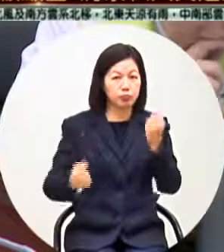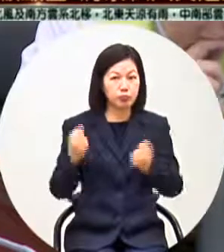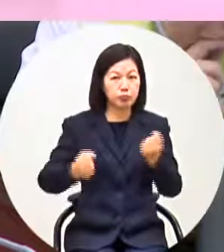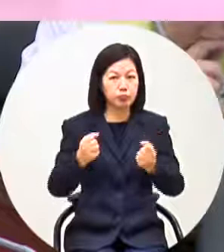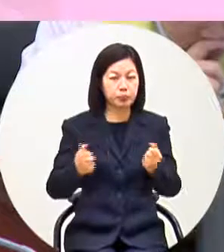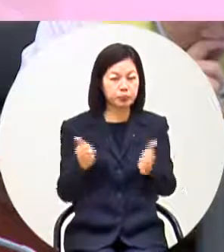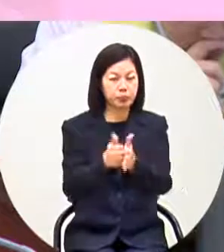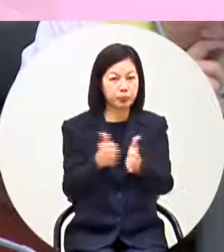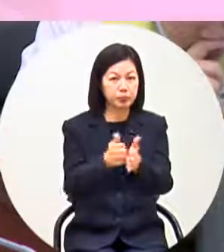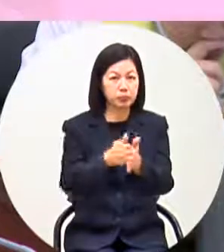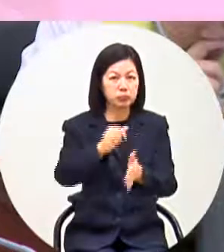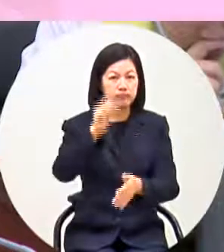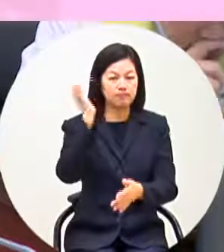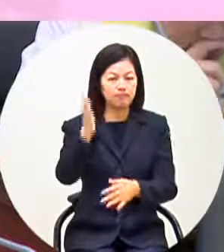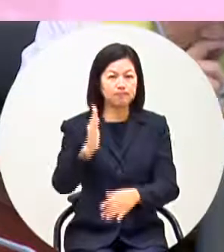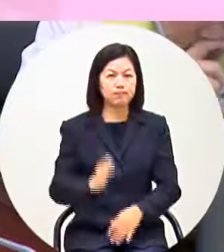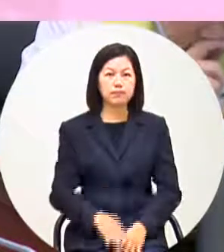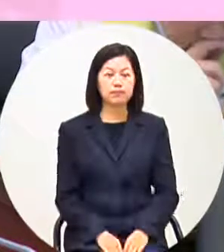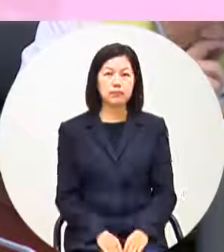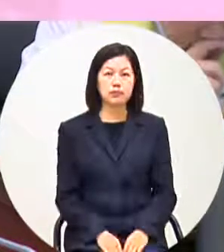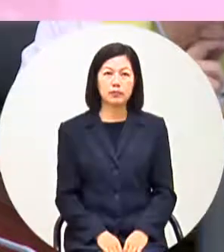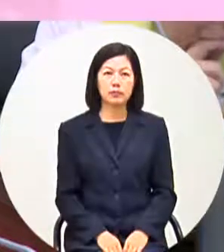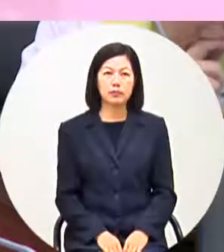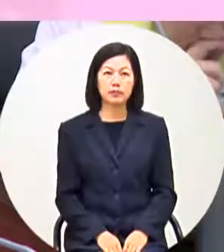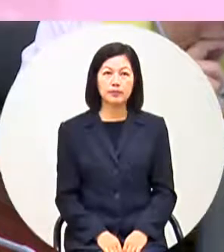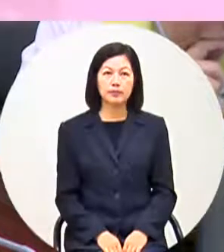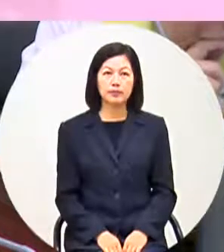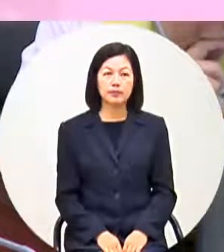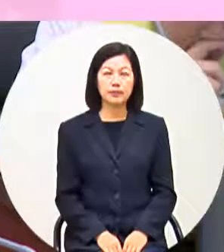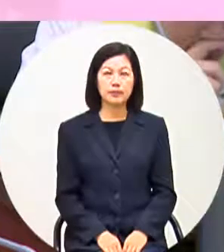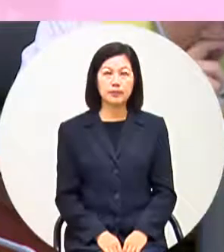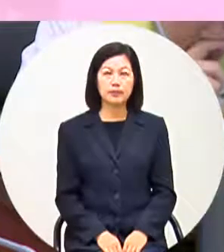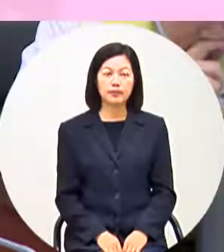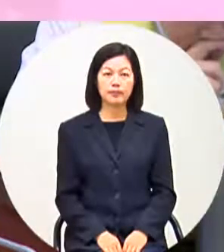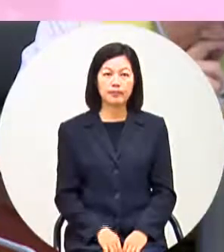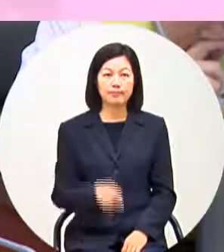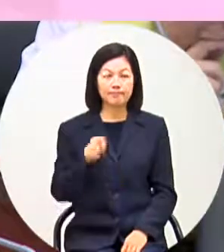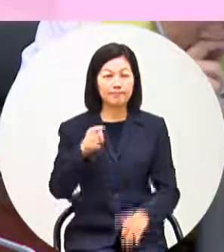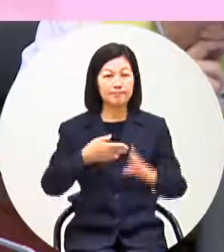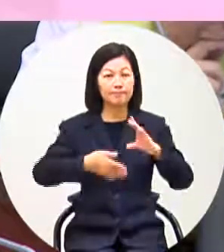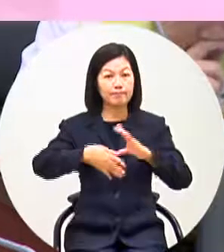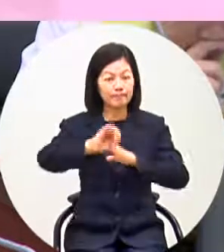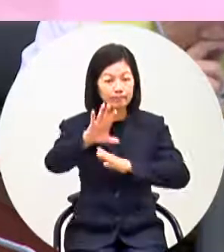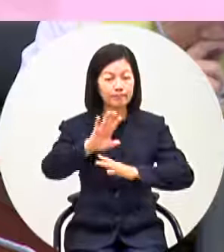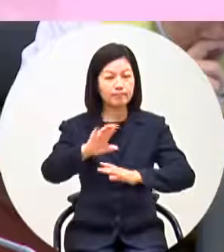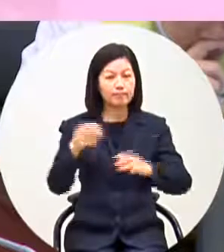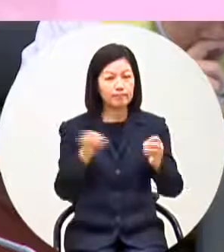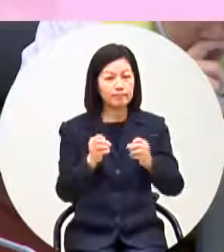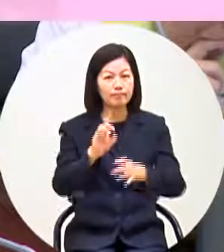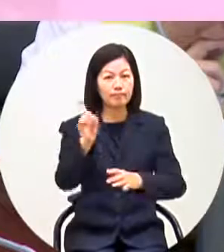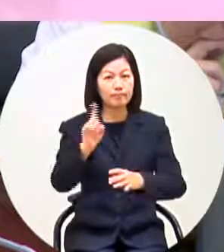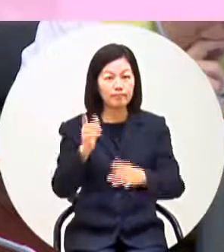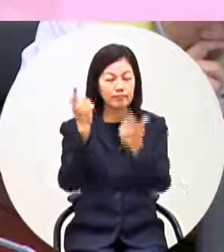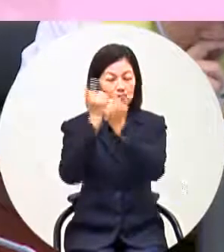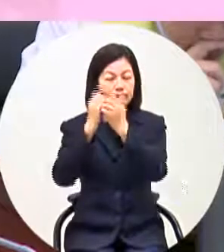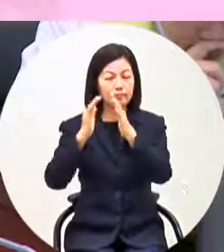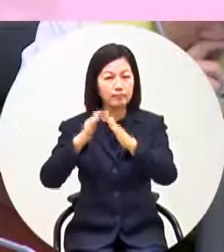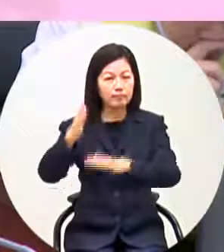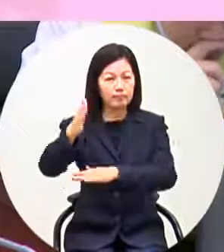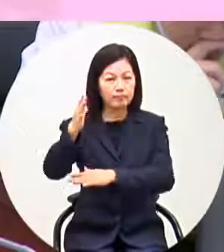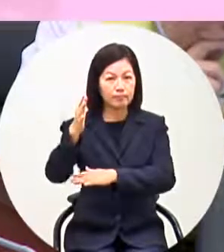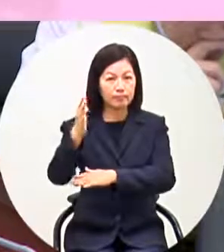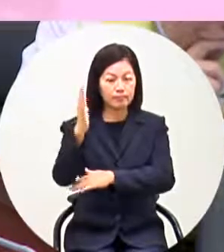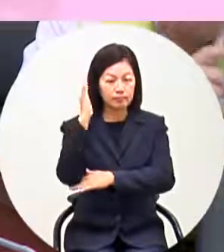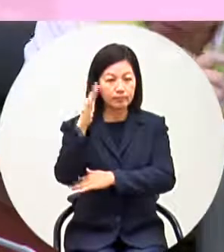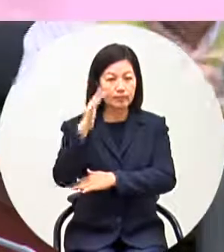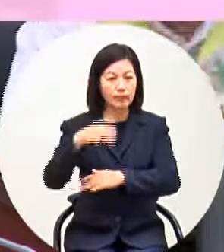市长，这个影片所谈到，就是我们台北市政府环保局它有设定哦，只要空